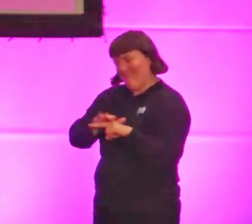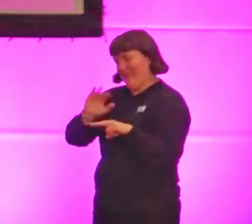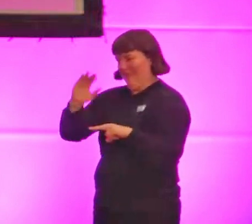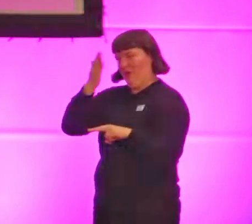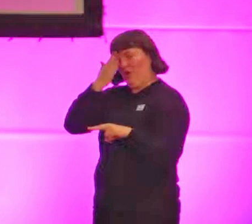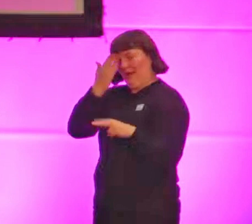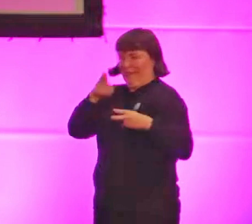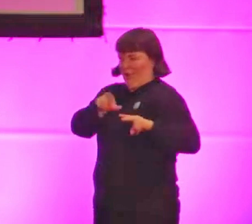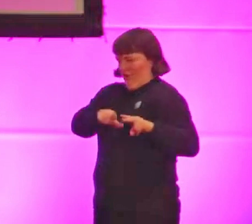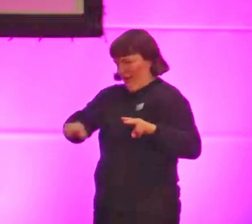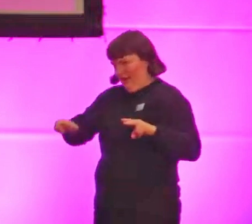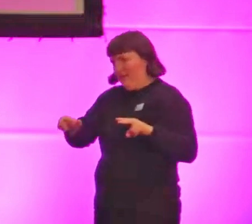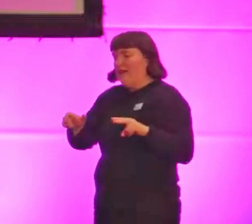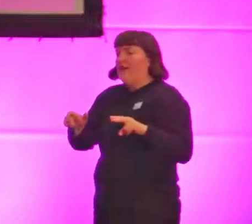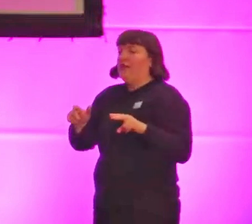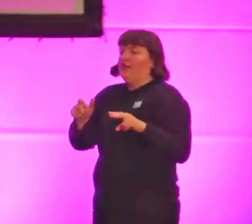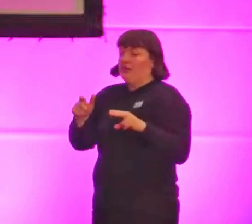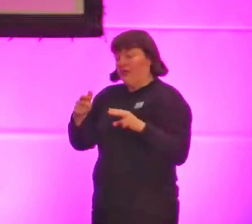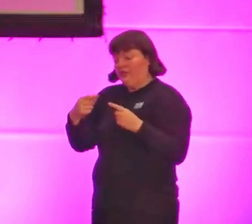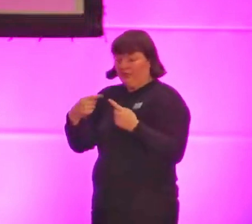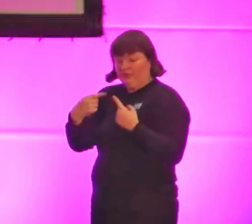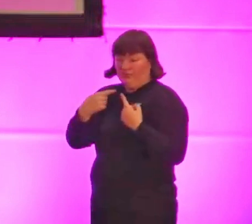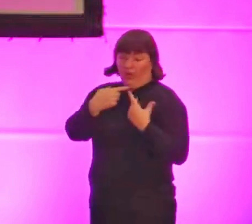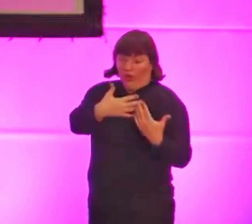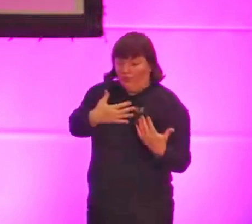att Lundin hade fått